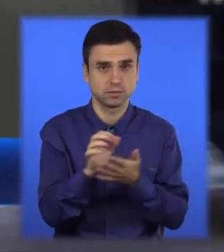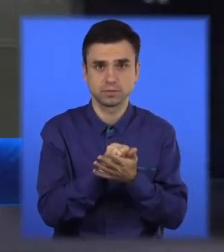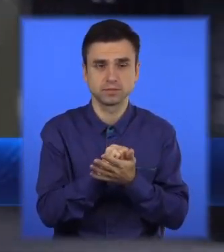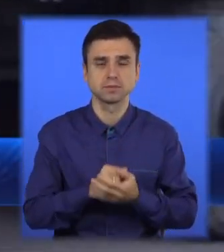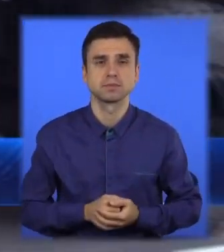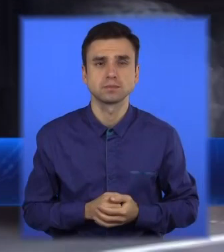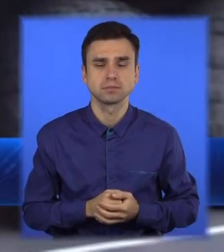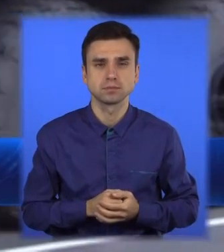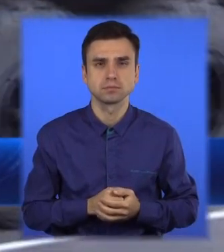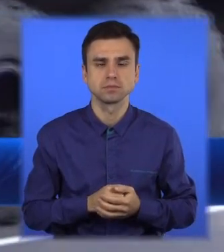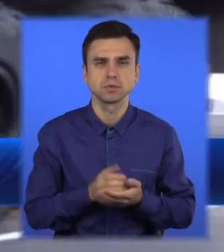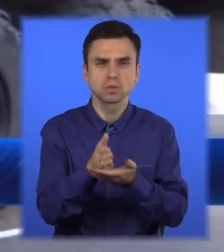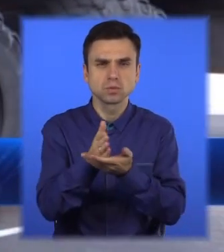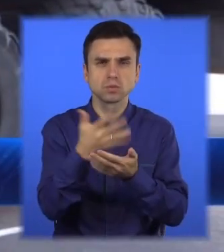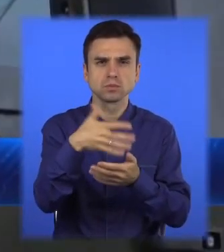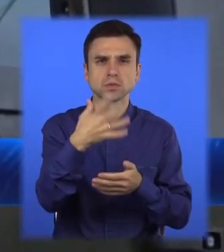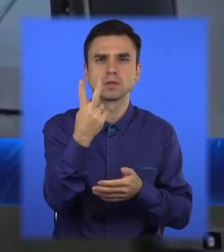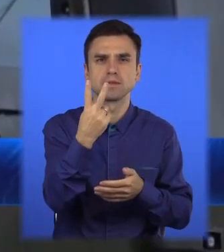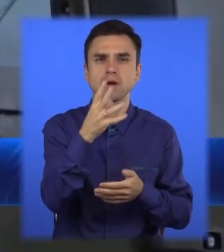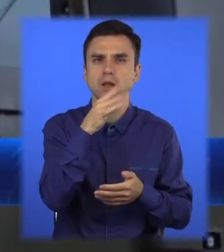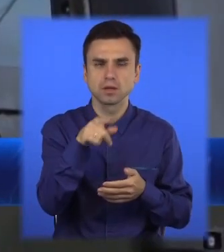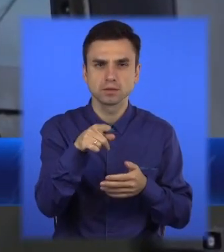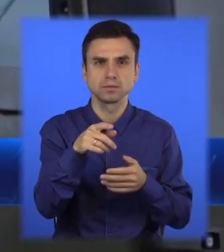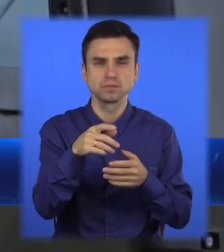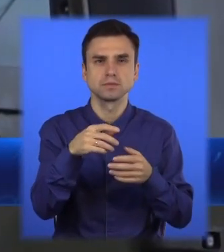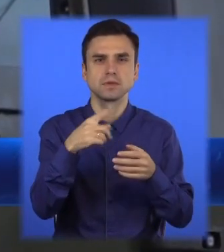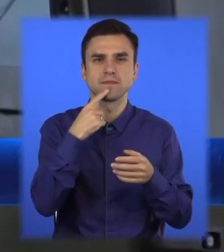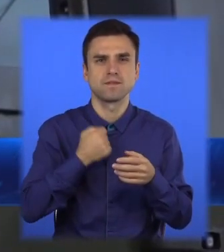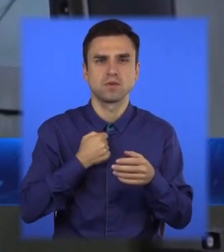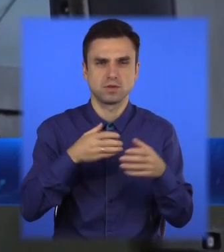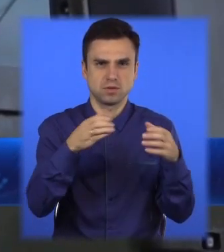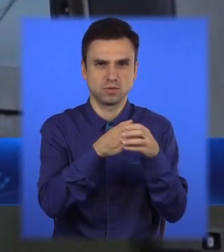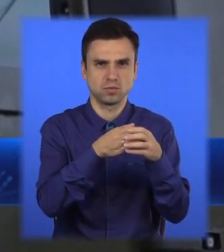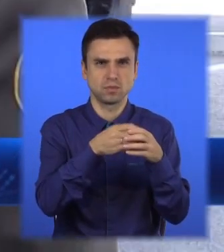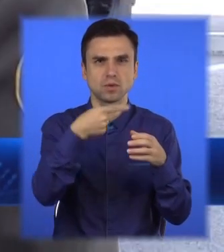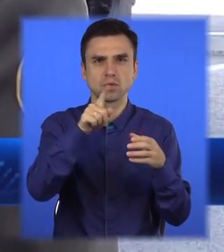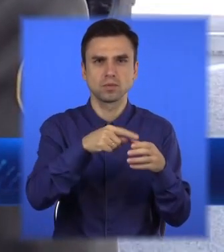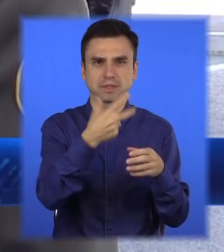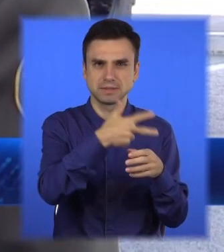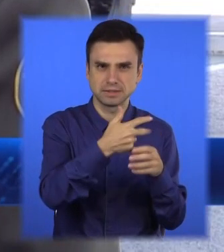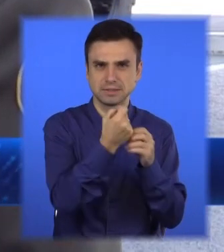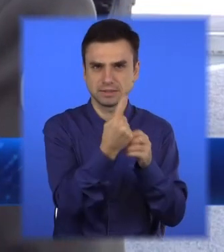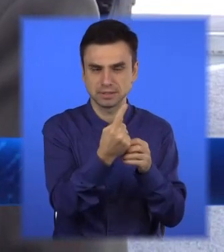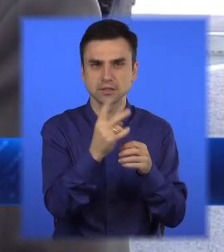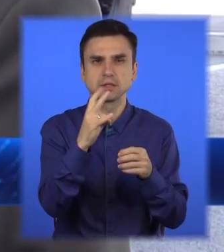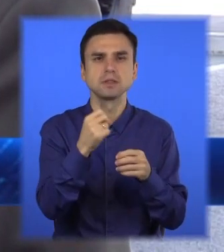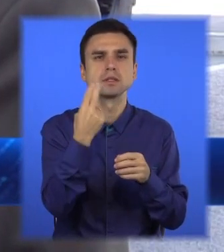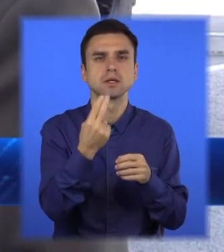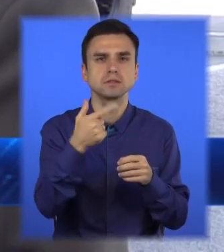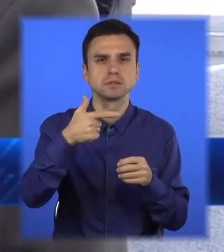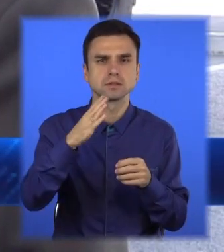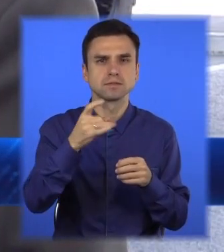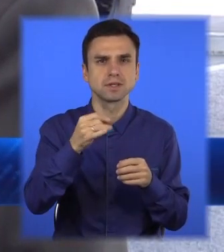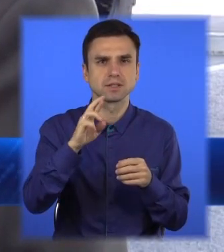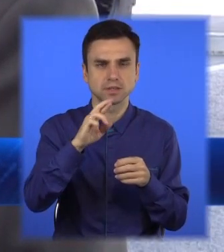52 роки у місті відсвяткували річницю частини 3011 Нацгвардії України. На сьогодні особова